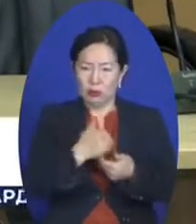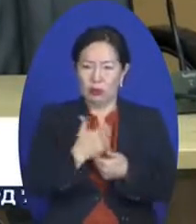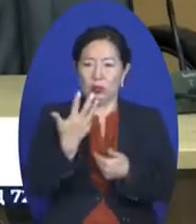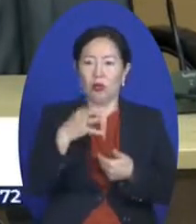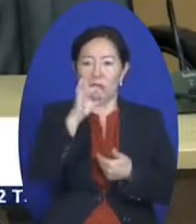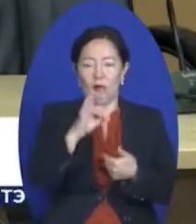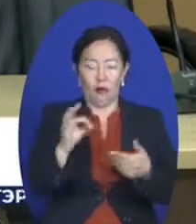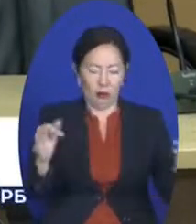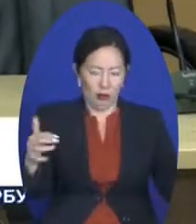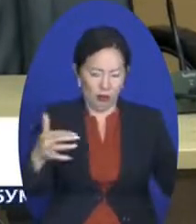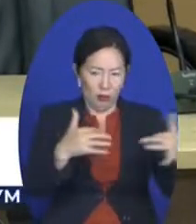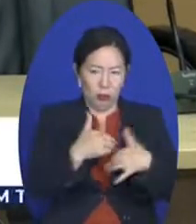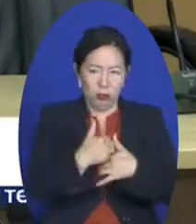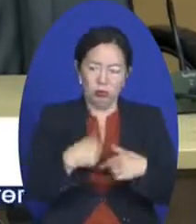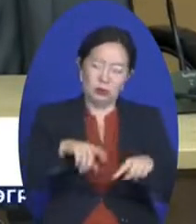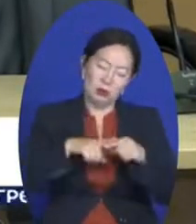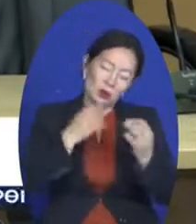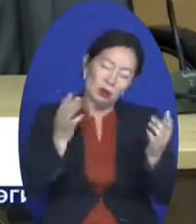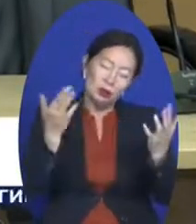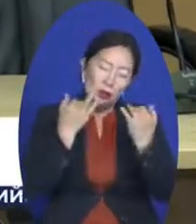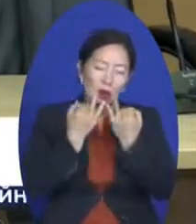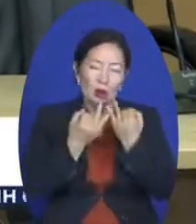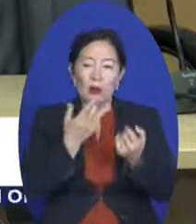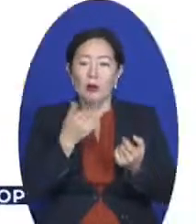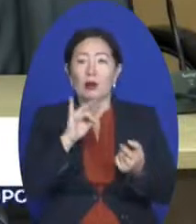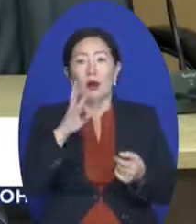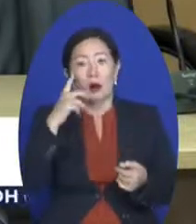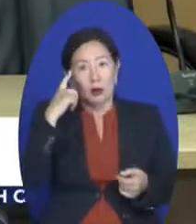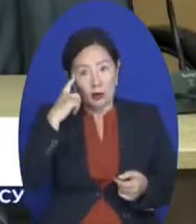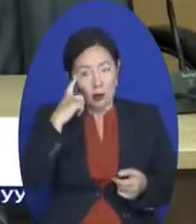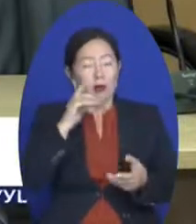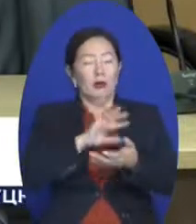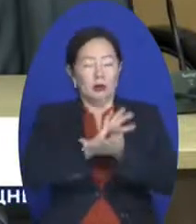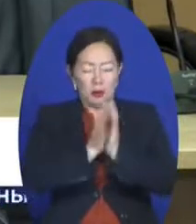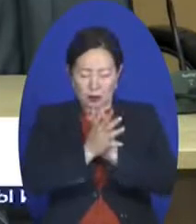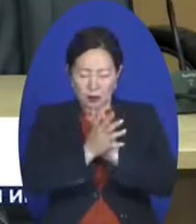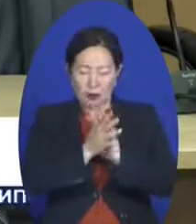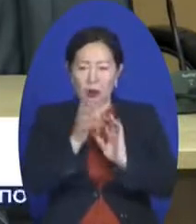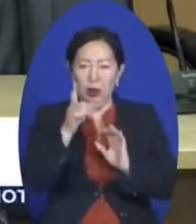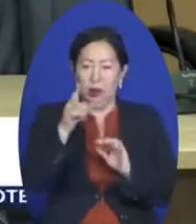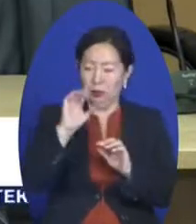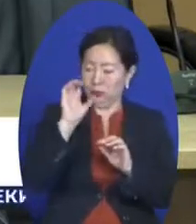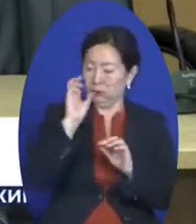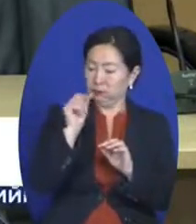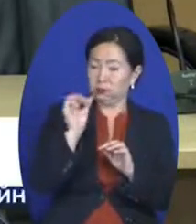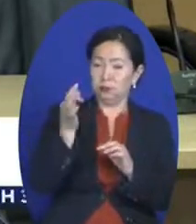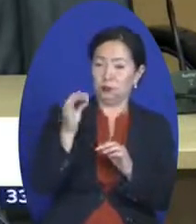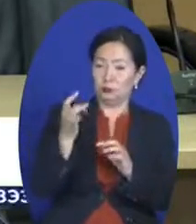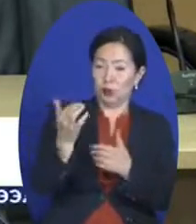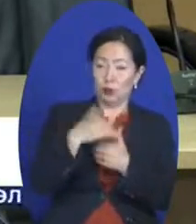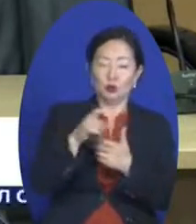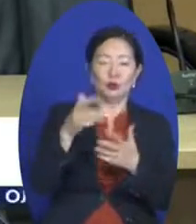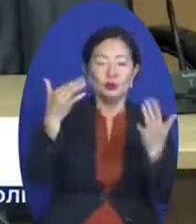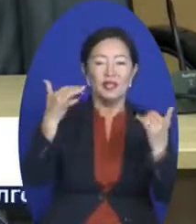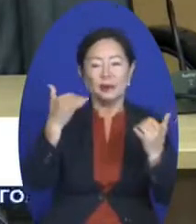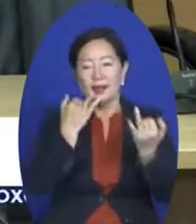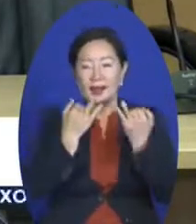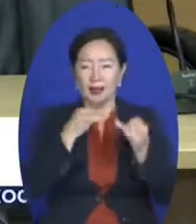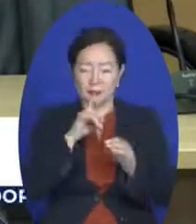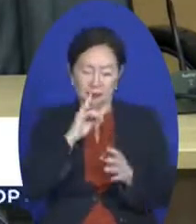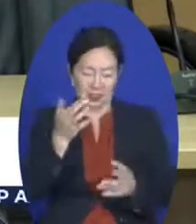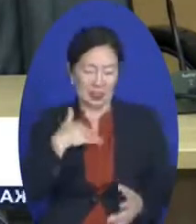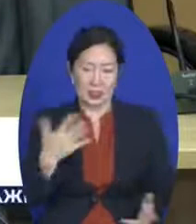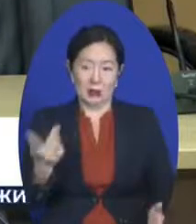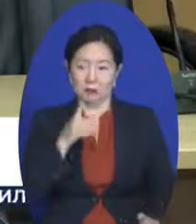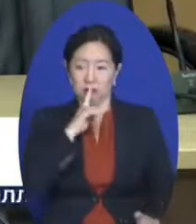одоо буцааж дуудах асуудал эслүүс болов гэсэн гэж бодож ирсэн. Гэсэн хэдий ч нэгч тийм хөрөнгө оруулагч нар буцааж дуудая гэсэн мэдээлэл манад